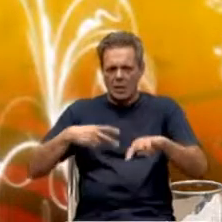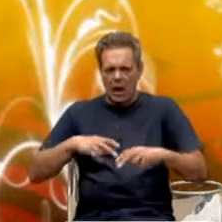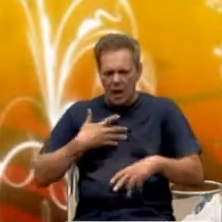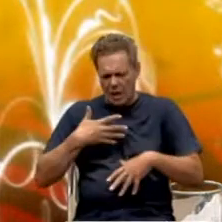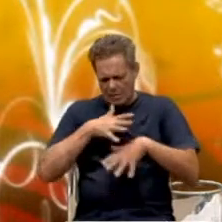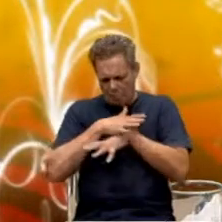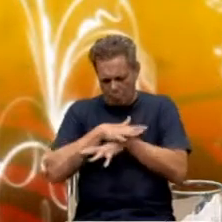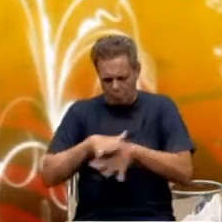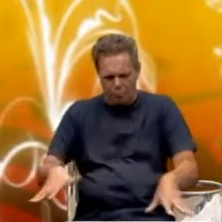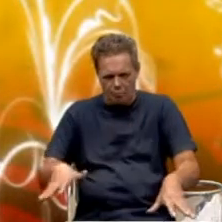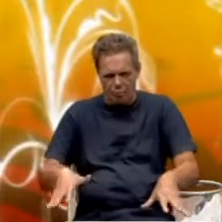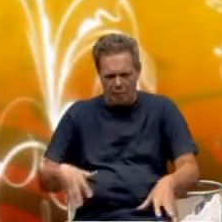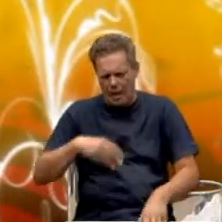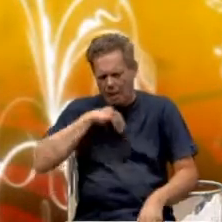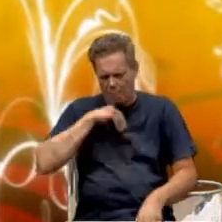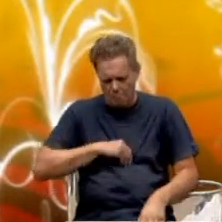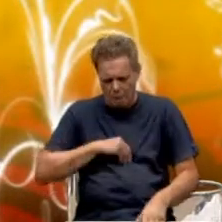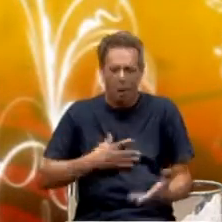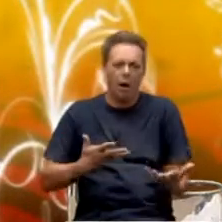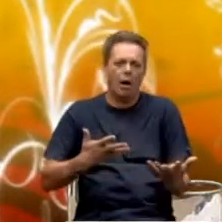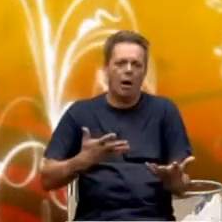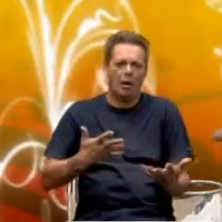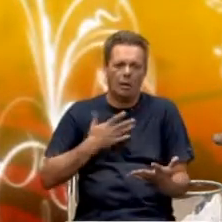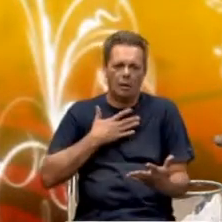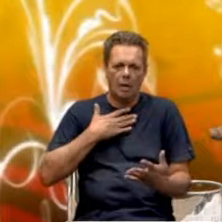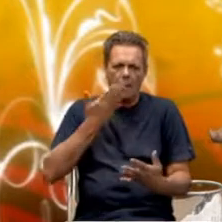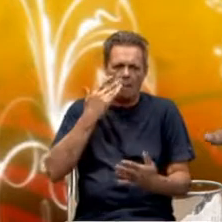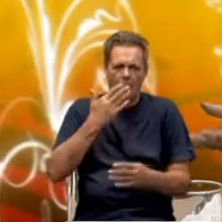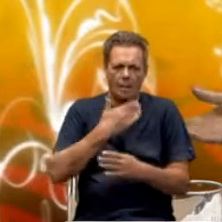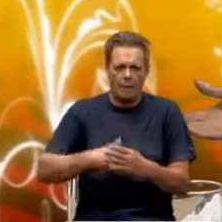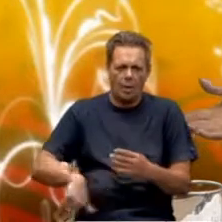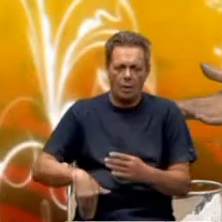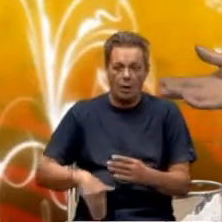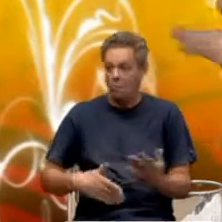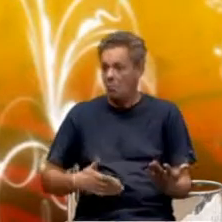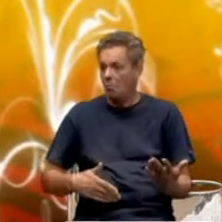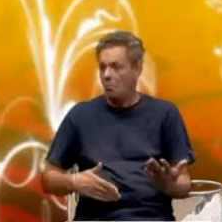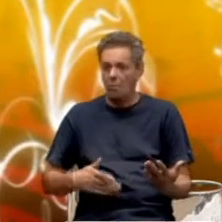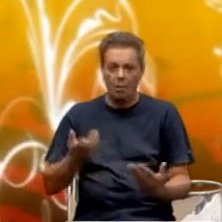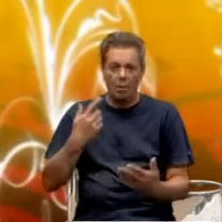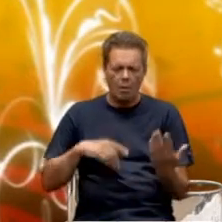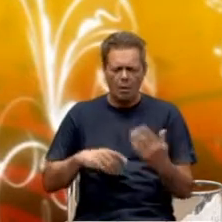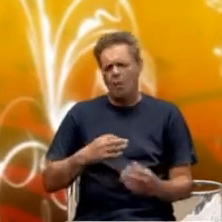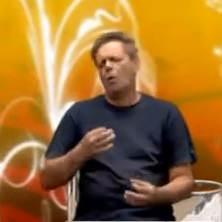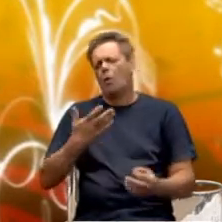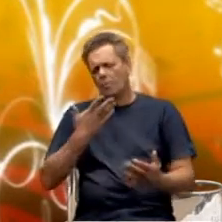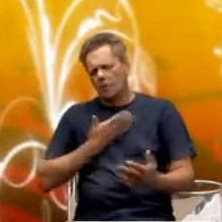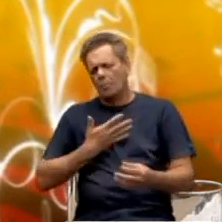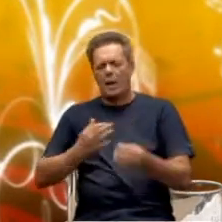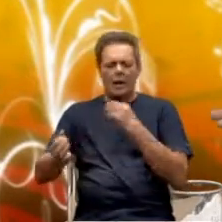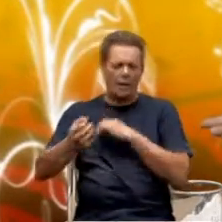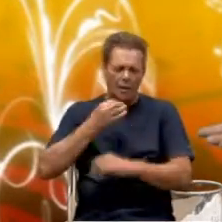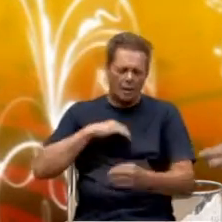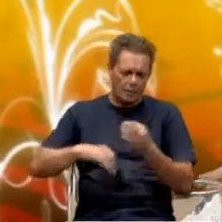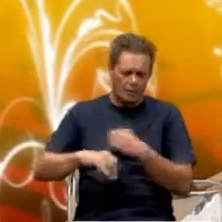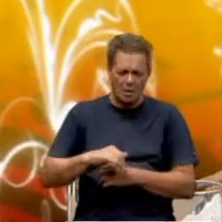taj posttraumatski sindrom i svašta nešto. I onda sam najedanput davali mi antione depresive i svašta nešto. I onda